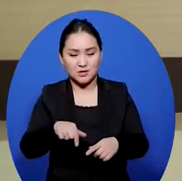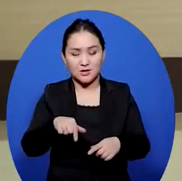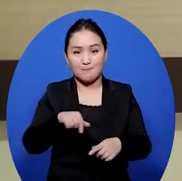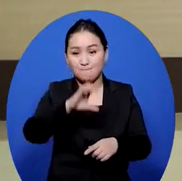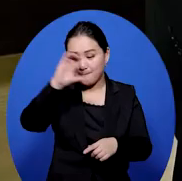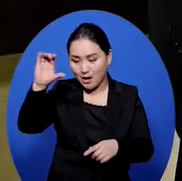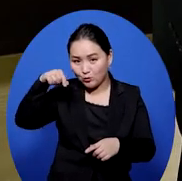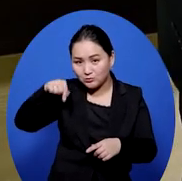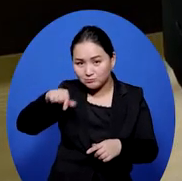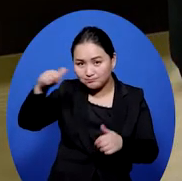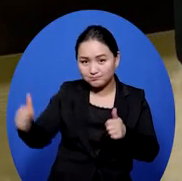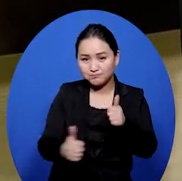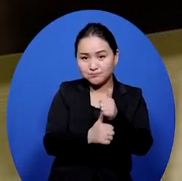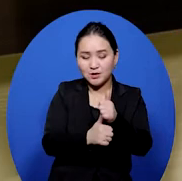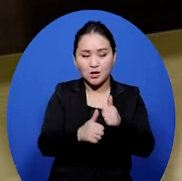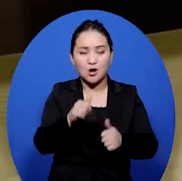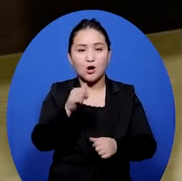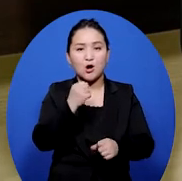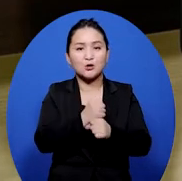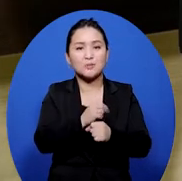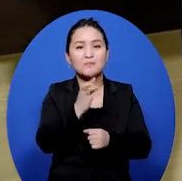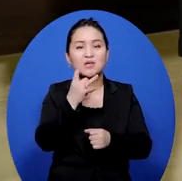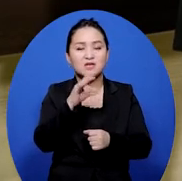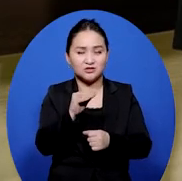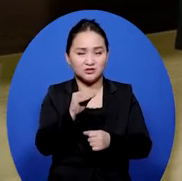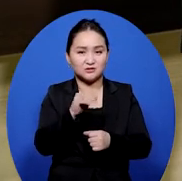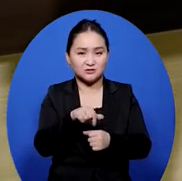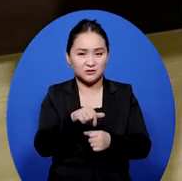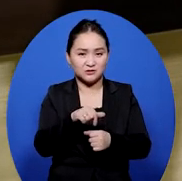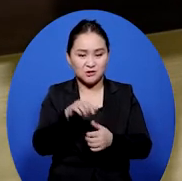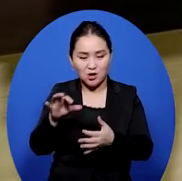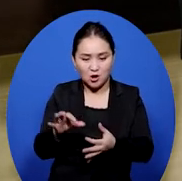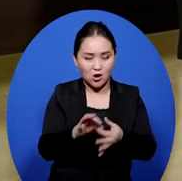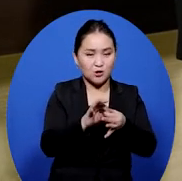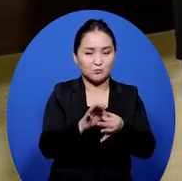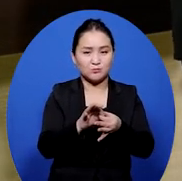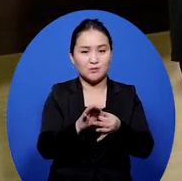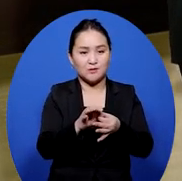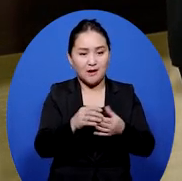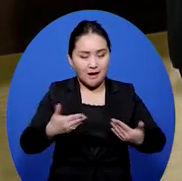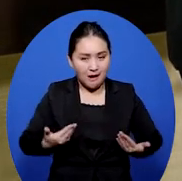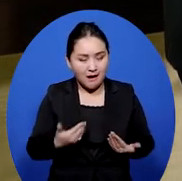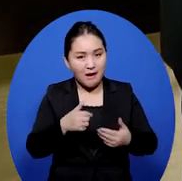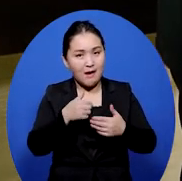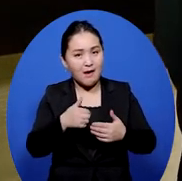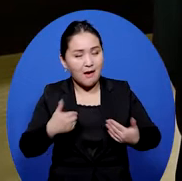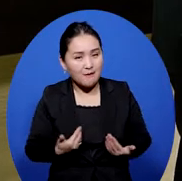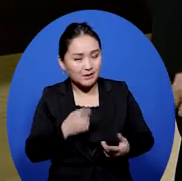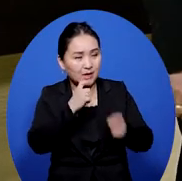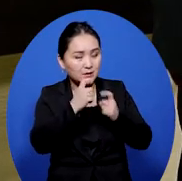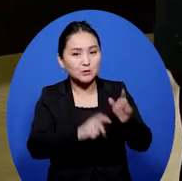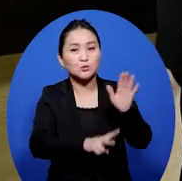байгууллагынхаа дэргэд энэ хөдөлмөрийн биржийг бол одоо яг энэ аж ахуй нэгжтэй холбоддог амьд харилцаа өөрчлөгч хэлээр ажиллая гэсэн